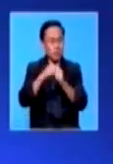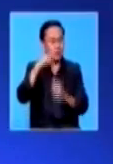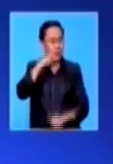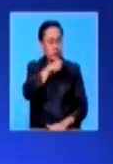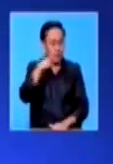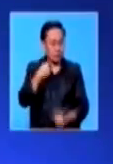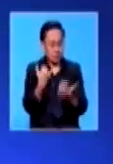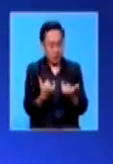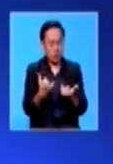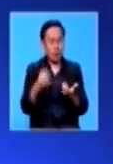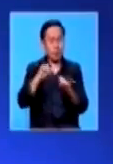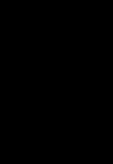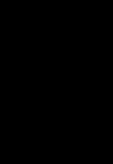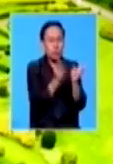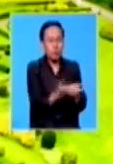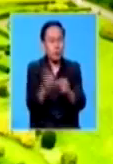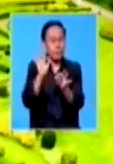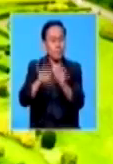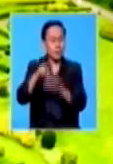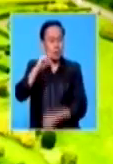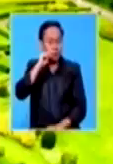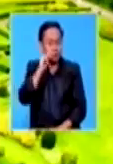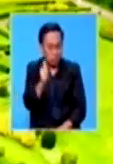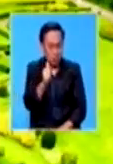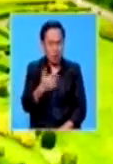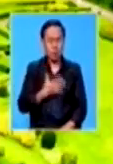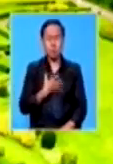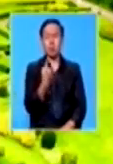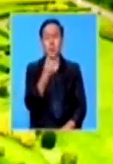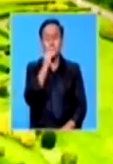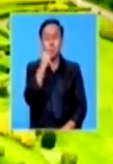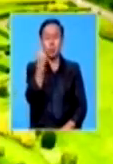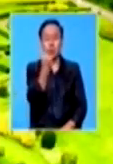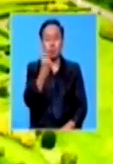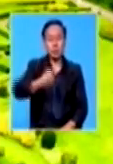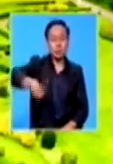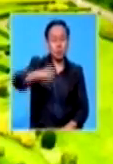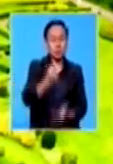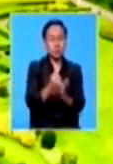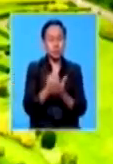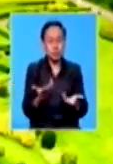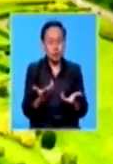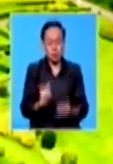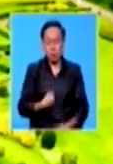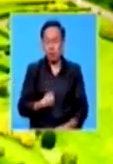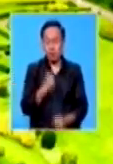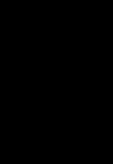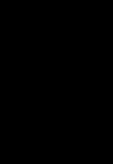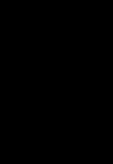าติคือชาตินี้นะแก้ได้ชาตินี้อย่างนี้สิครับให้ผมพูดอยู่คนเดียวเลยเพราะไม่ทำกันก็บอกให้ผมใช้กฎหมาย